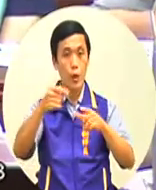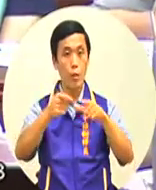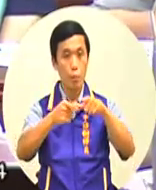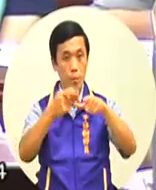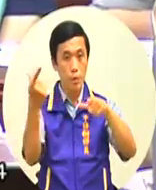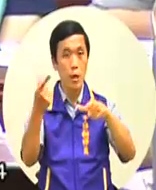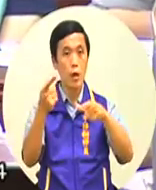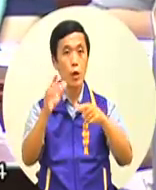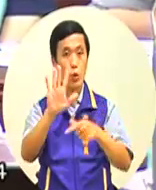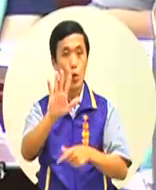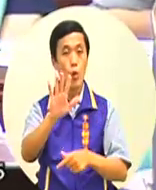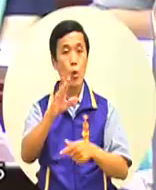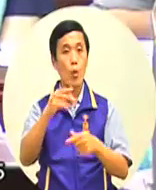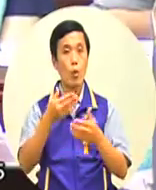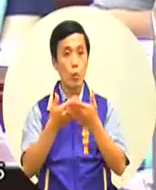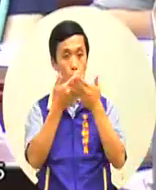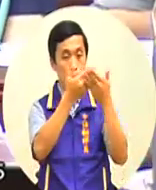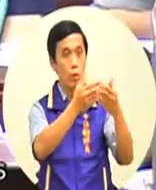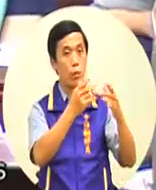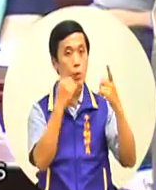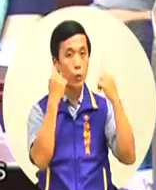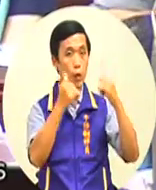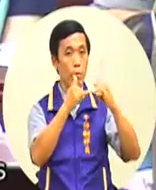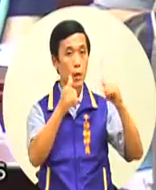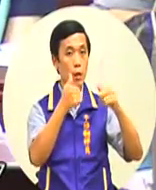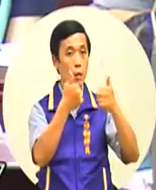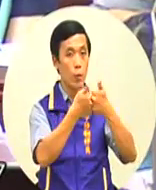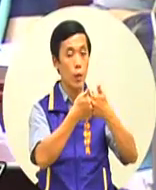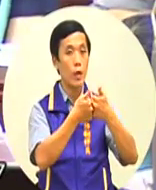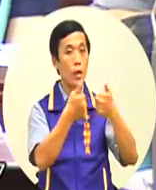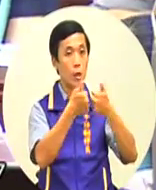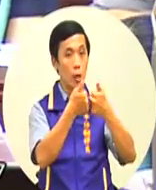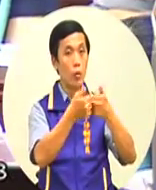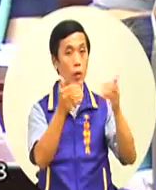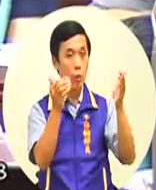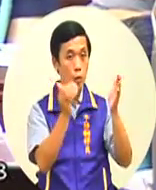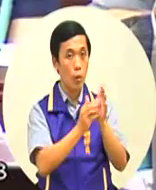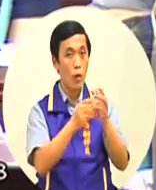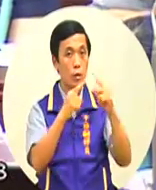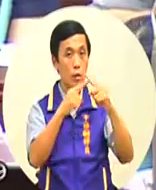有送到原额委员会上，那开完会的时候人事